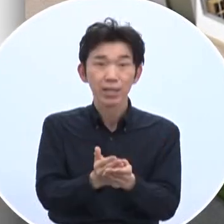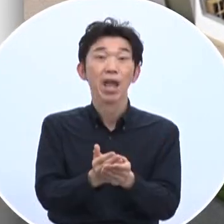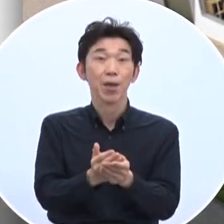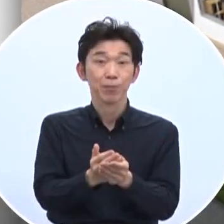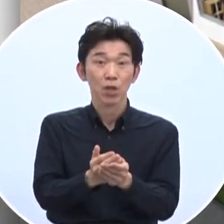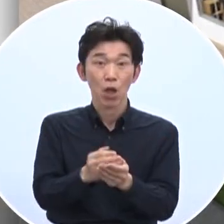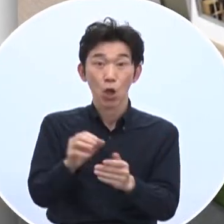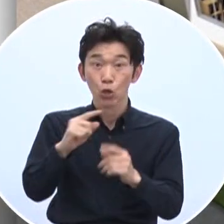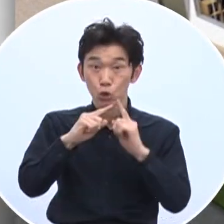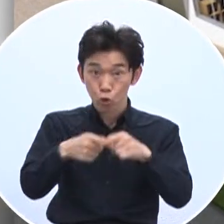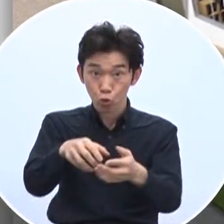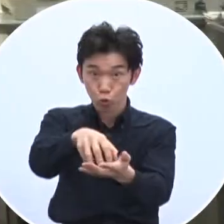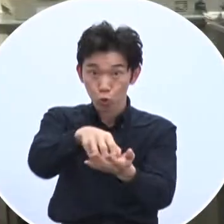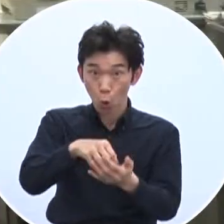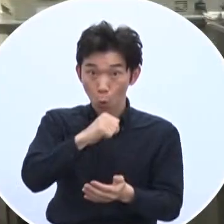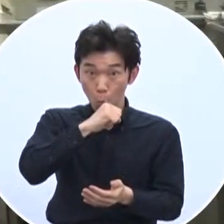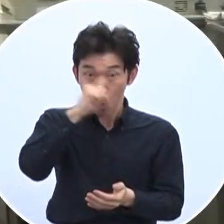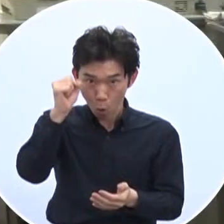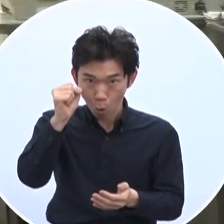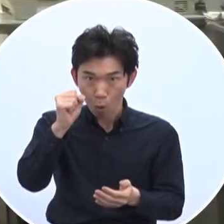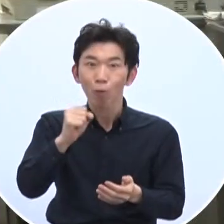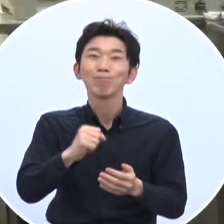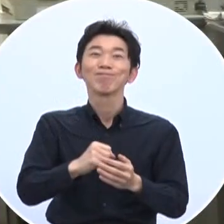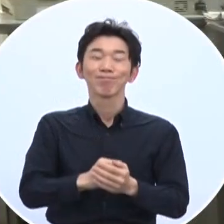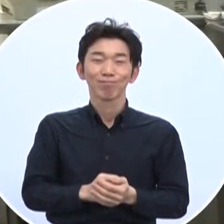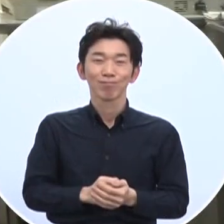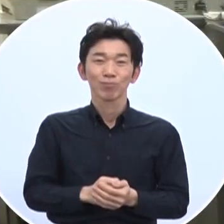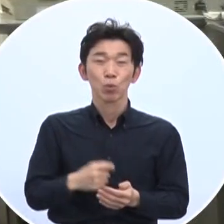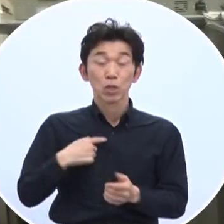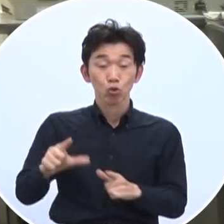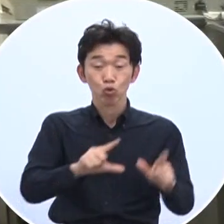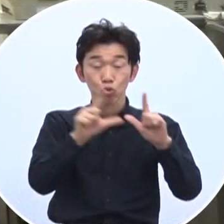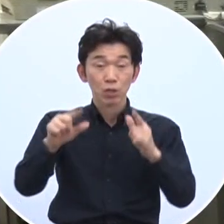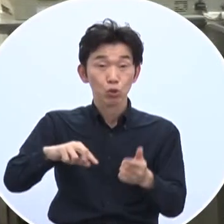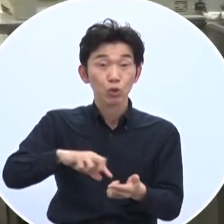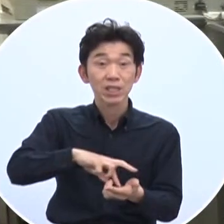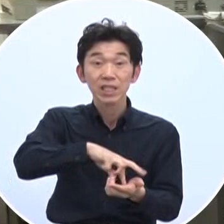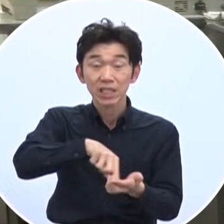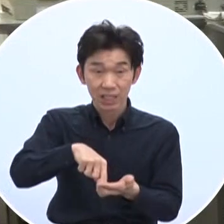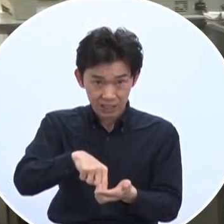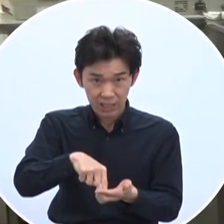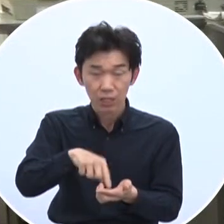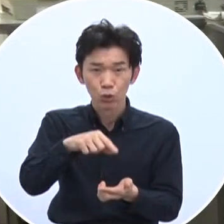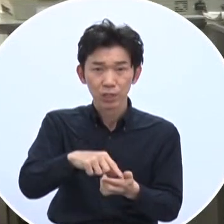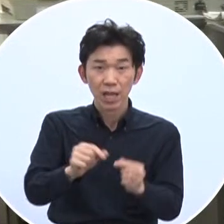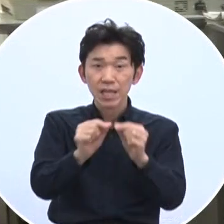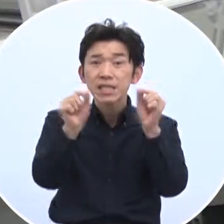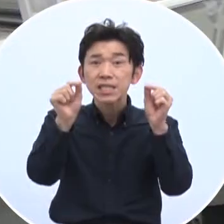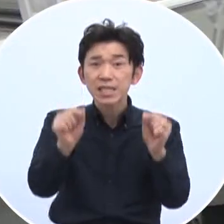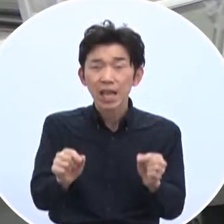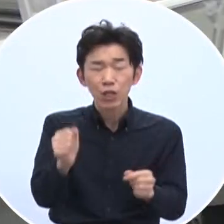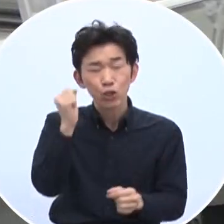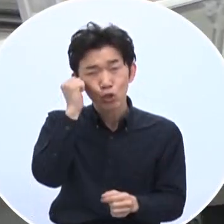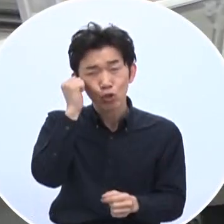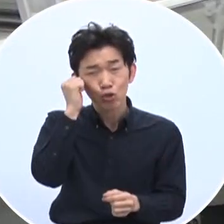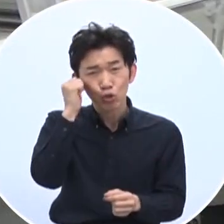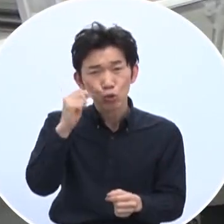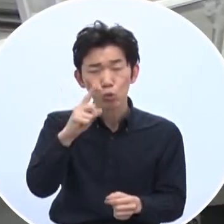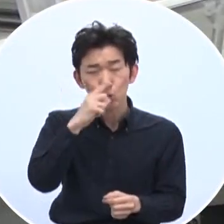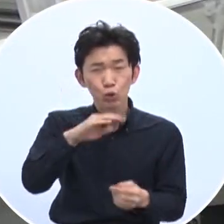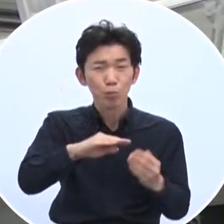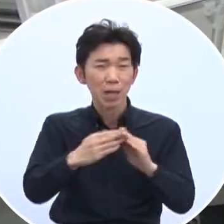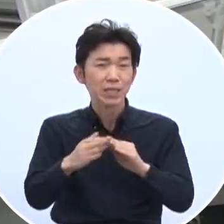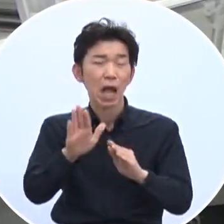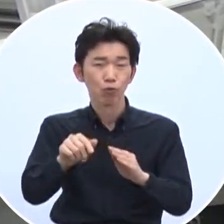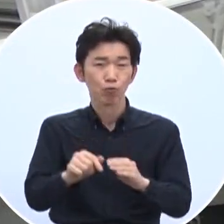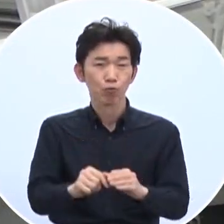快挙を成し遂げたんです。 私の地域に駅塾っていう古い町並みがあるんですけど、職人さんたち